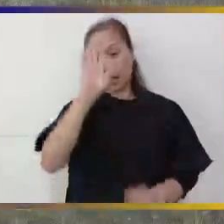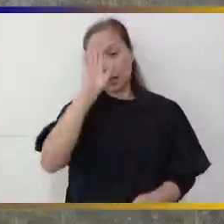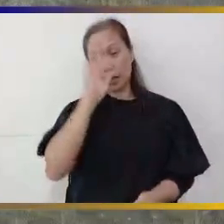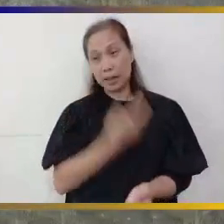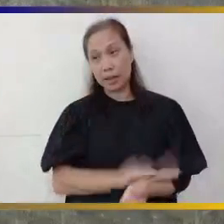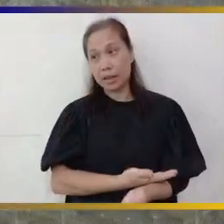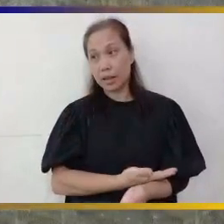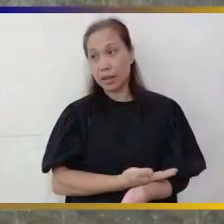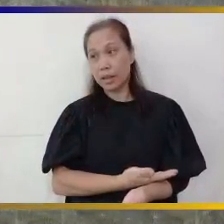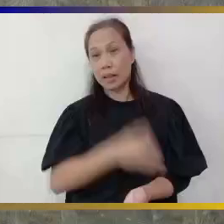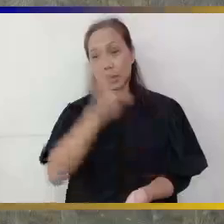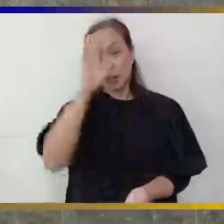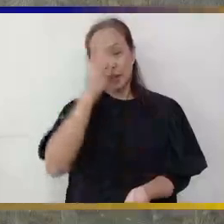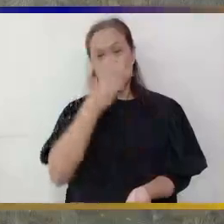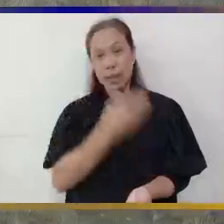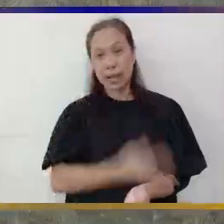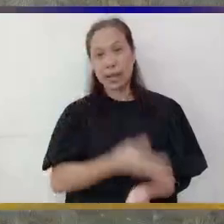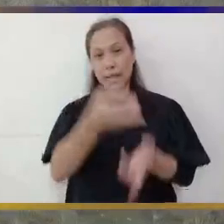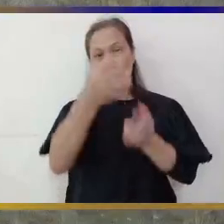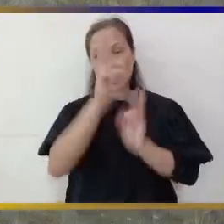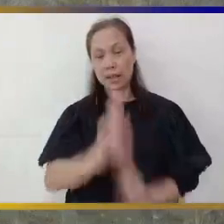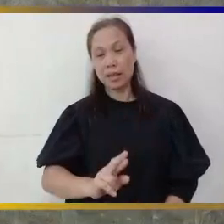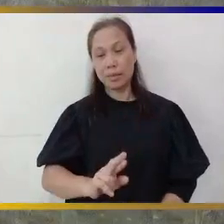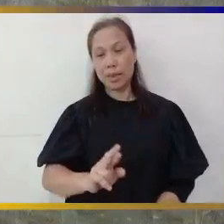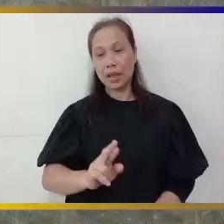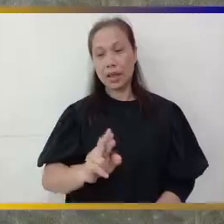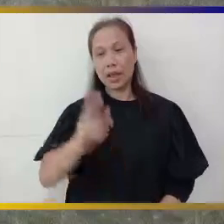yung anak nirespeto Yung